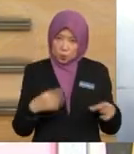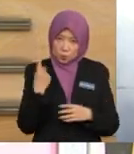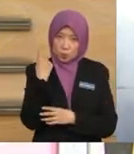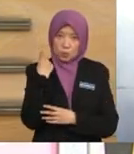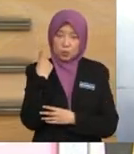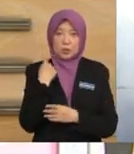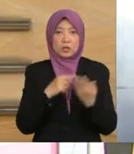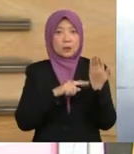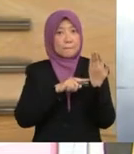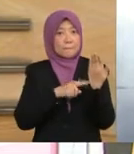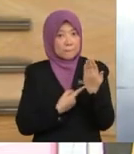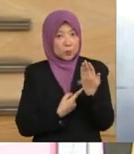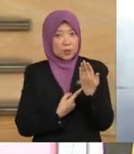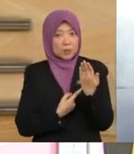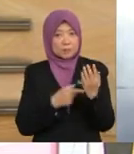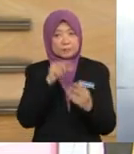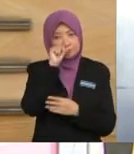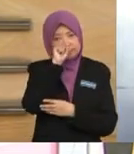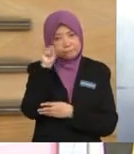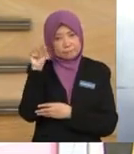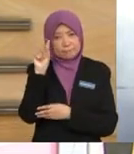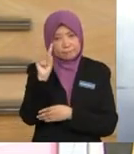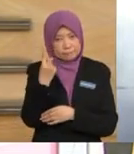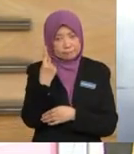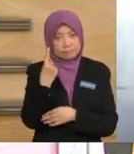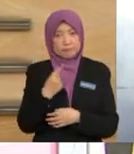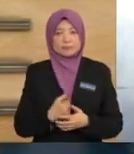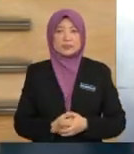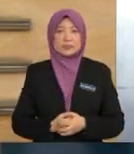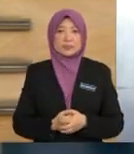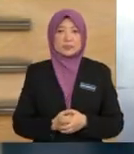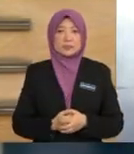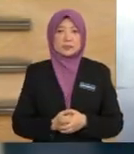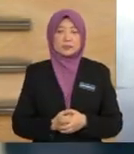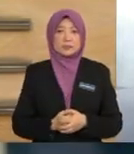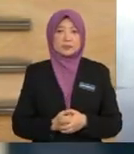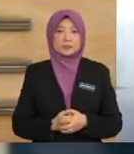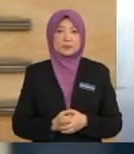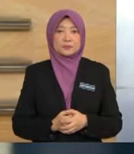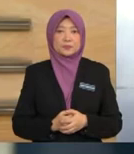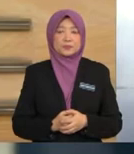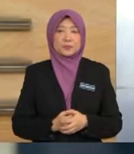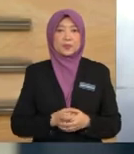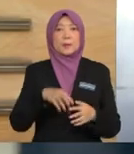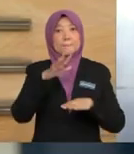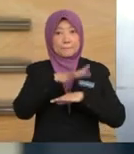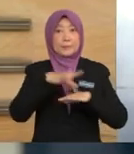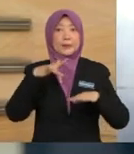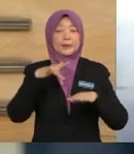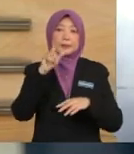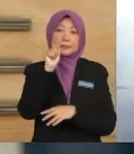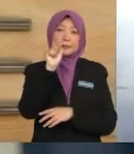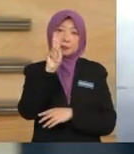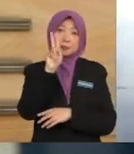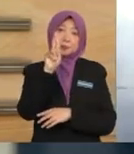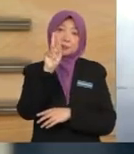daripada sini. Tapi yang ni tipis saja ya. Tipis. Kita buat tipis, kita pusing. Ini nama dia turntable. Okey,